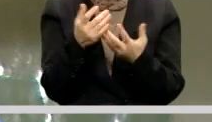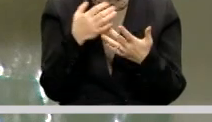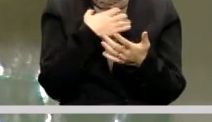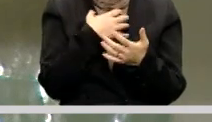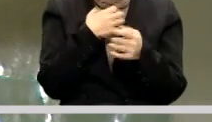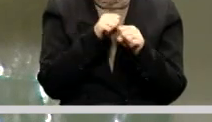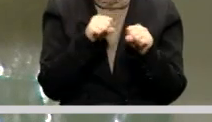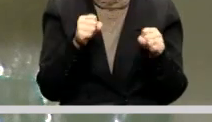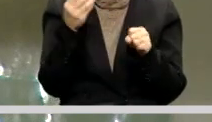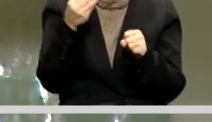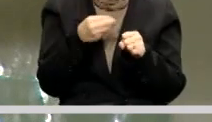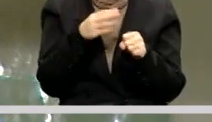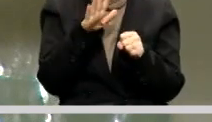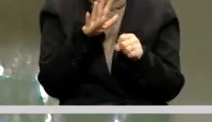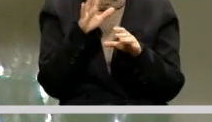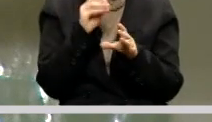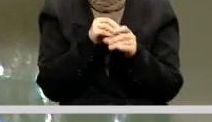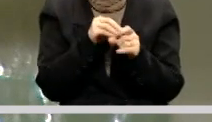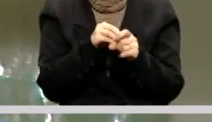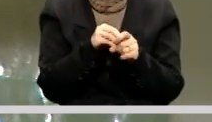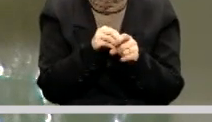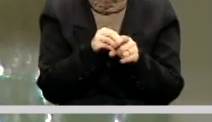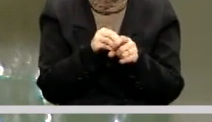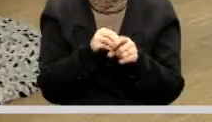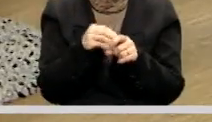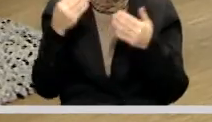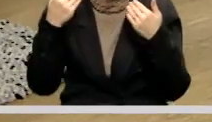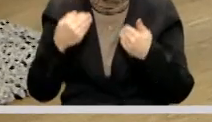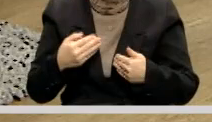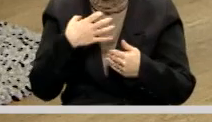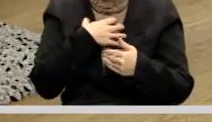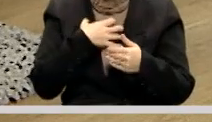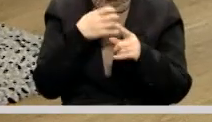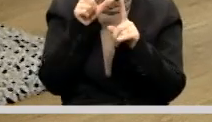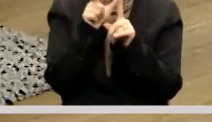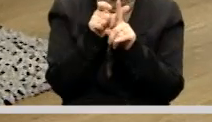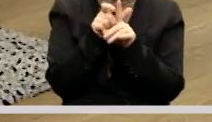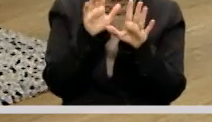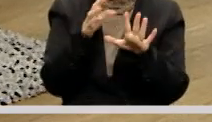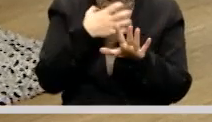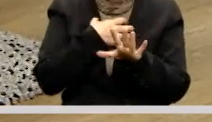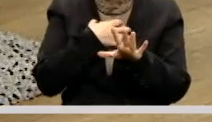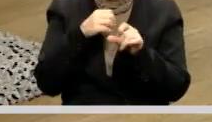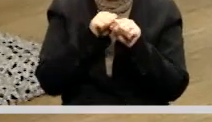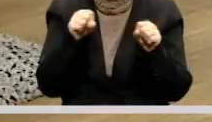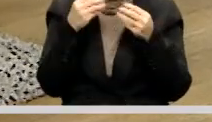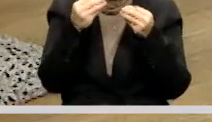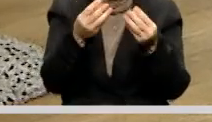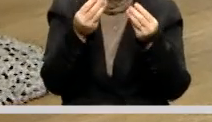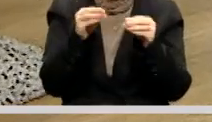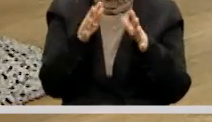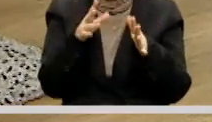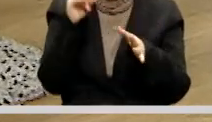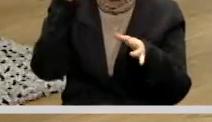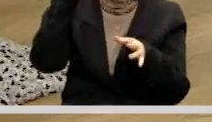diye aslında kaslarımız hani yarı felç durumuna ya da felç durumuna evet. geçiyor. Hani burada kendine de zarar verebilir, partnerine de zarar verebilir.